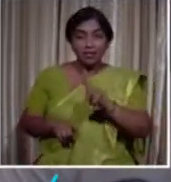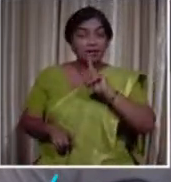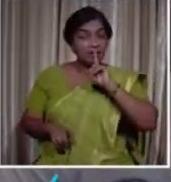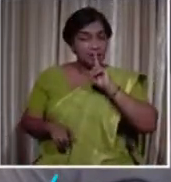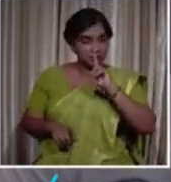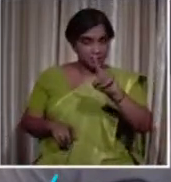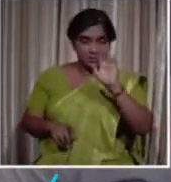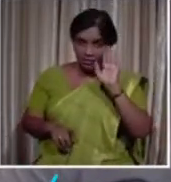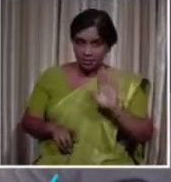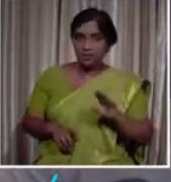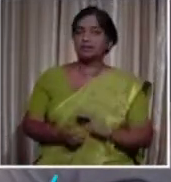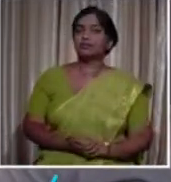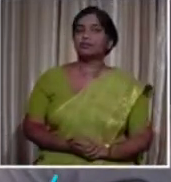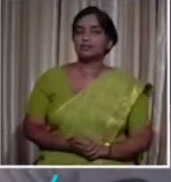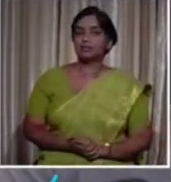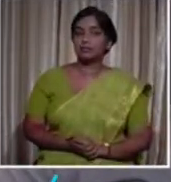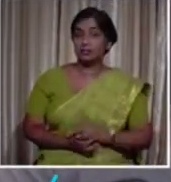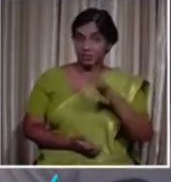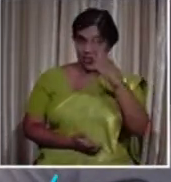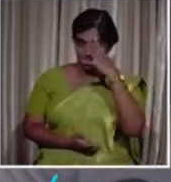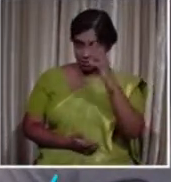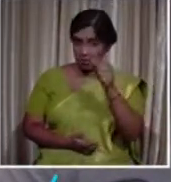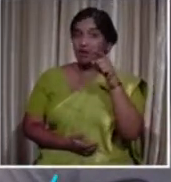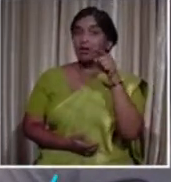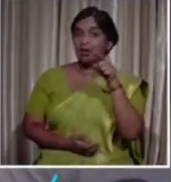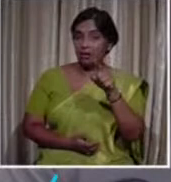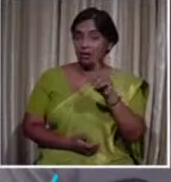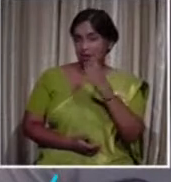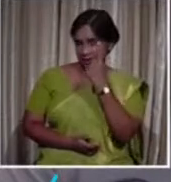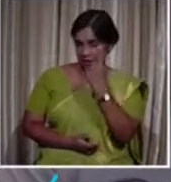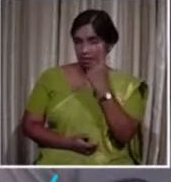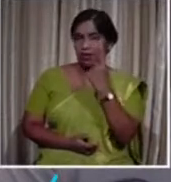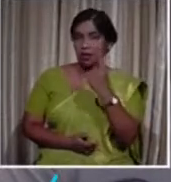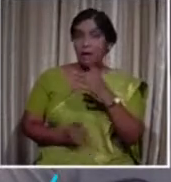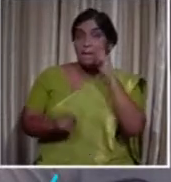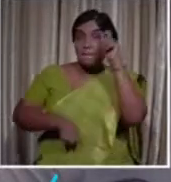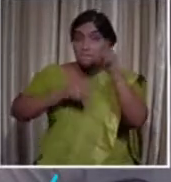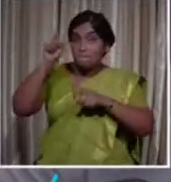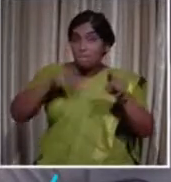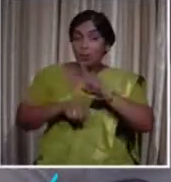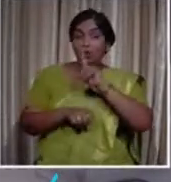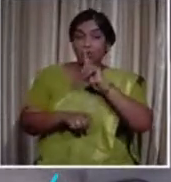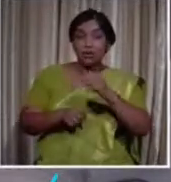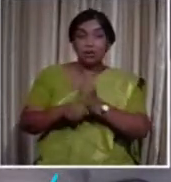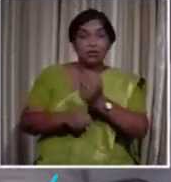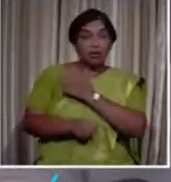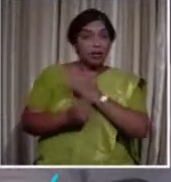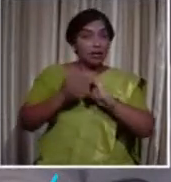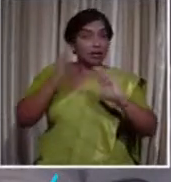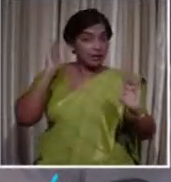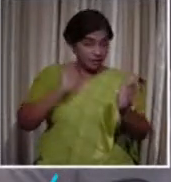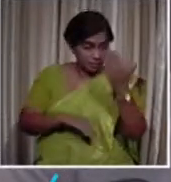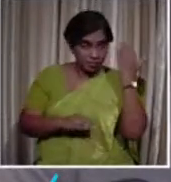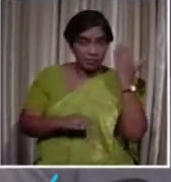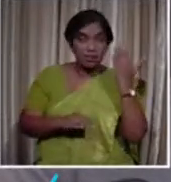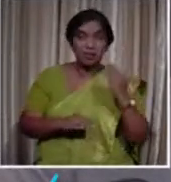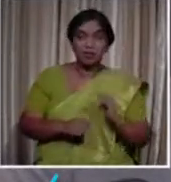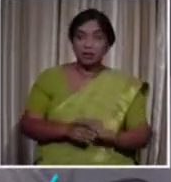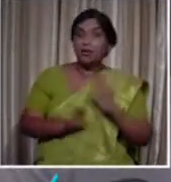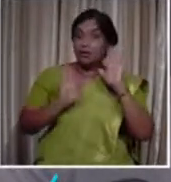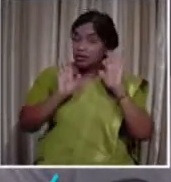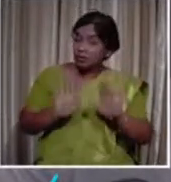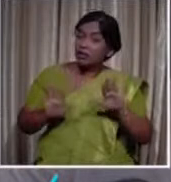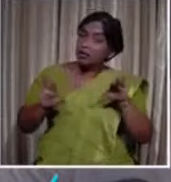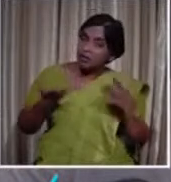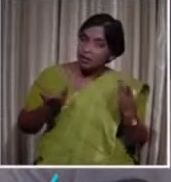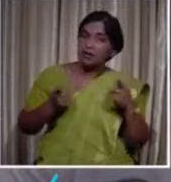වෙනතුරු මතක තියාගන්න ඕනේ අපි එකක් මිනිස්සු කියන්නේ ගෝටා ගෝ හෝම් කියලා එහෙමත්